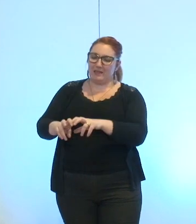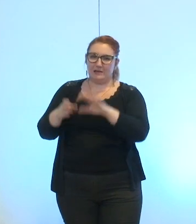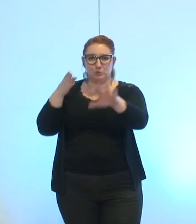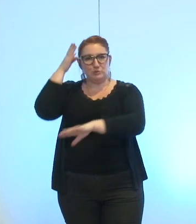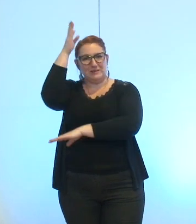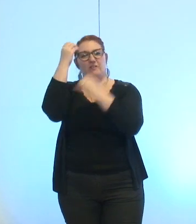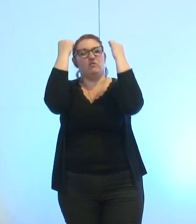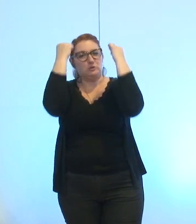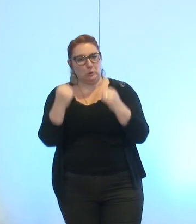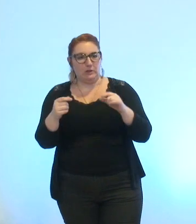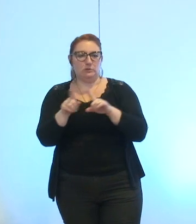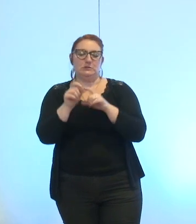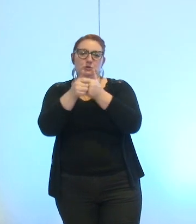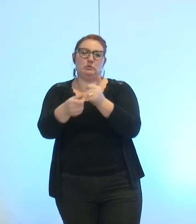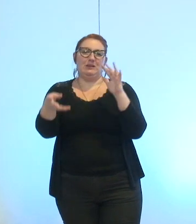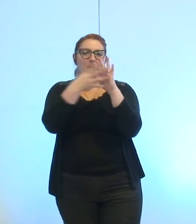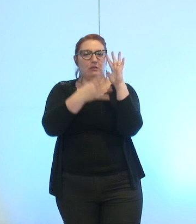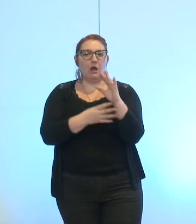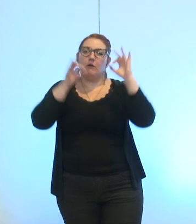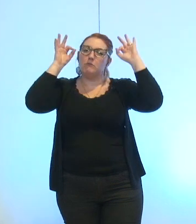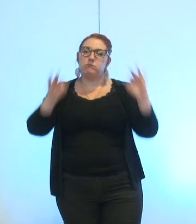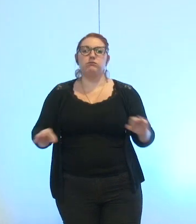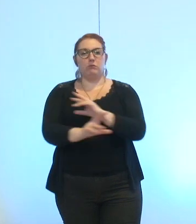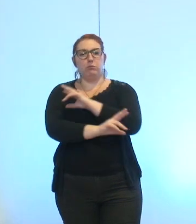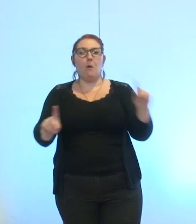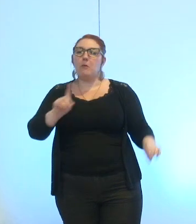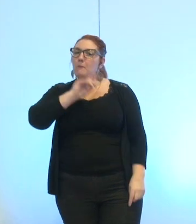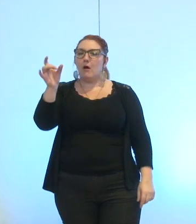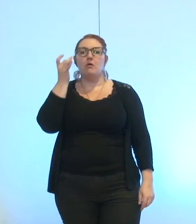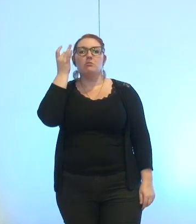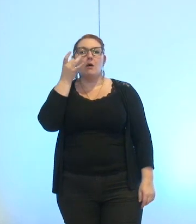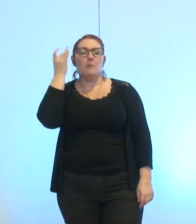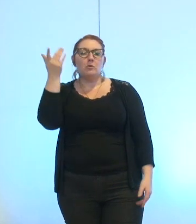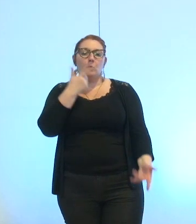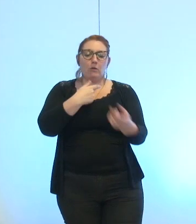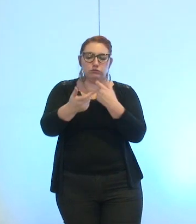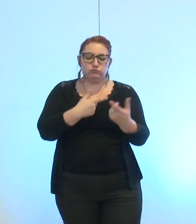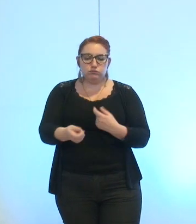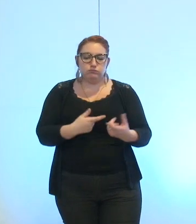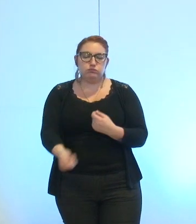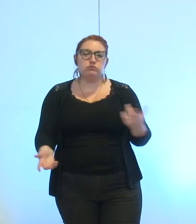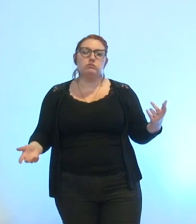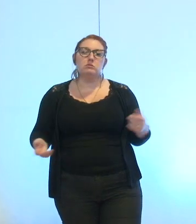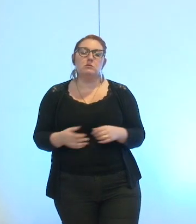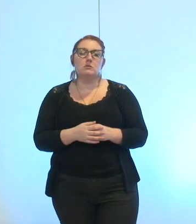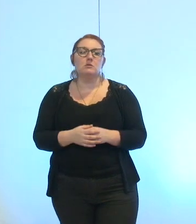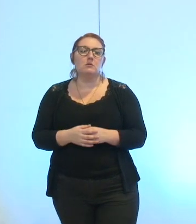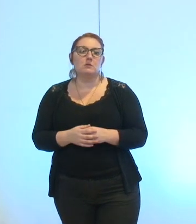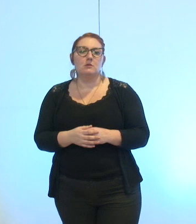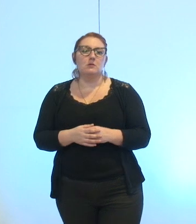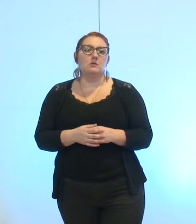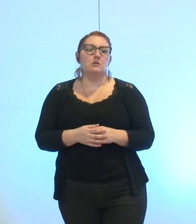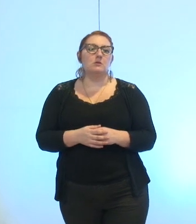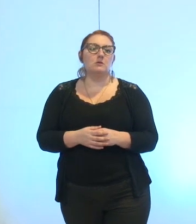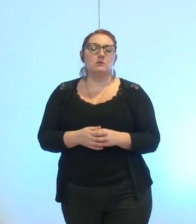et sur des critères incontestables et non sur des oucases occasionnelles on reste toujours pour